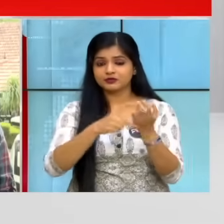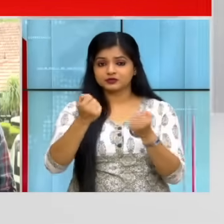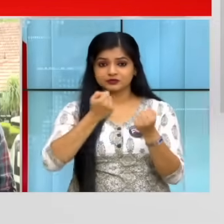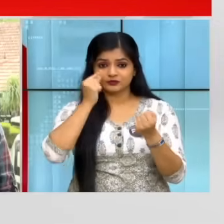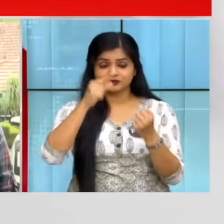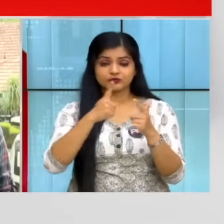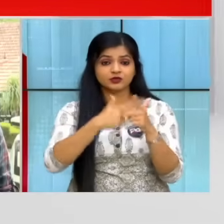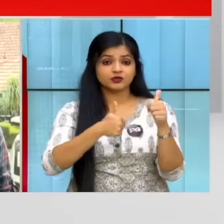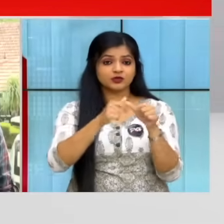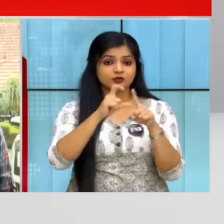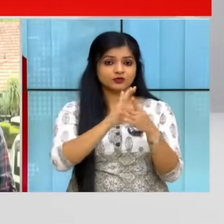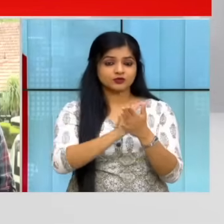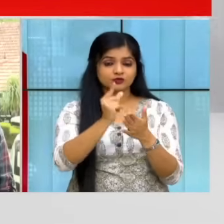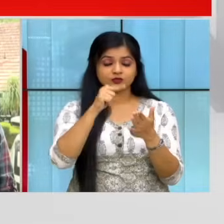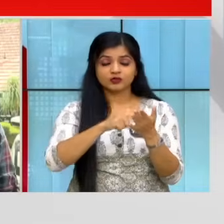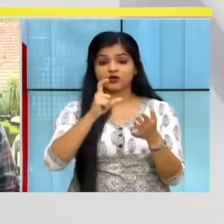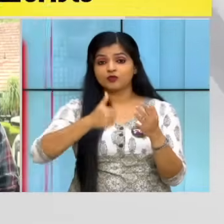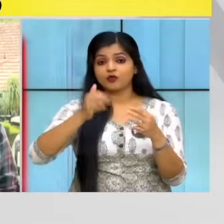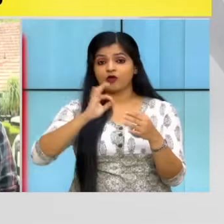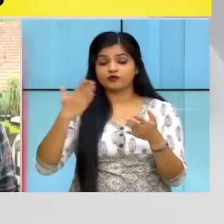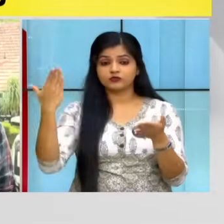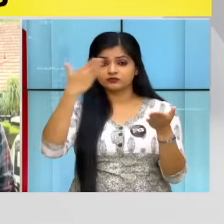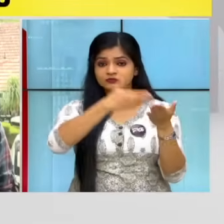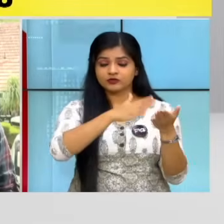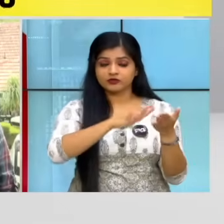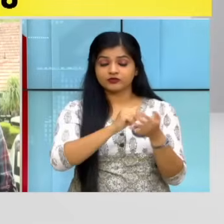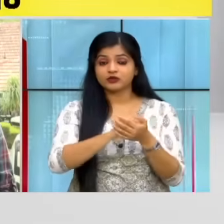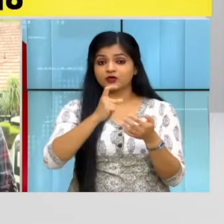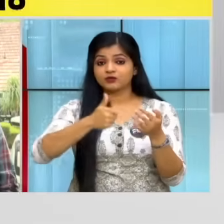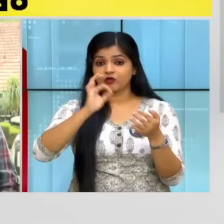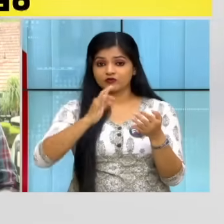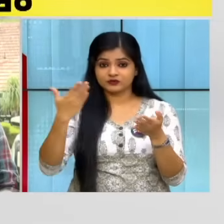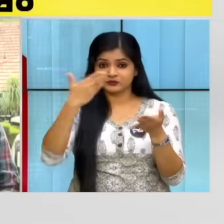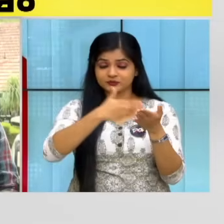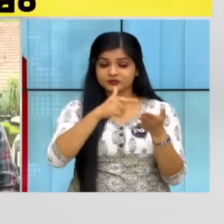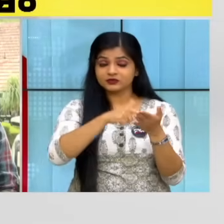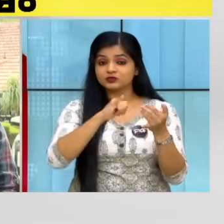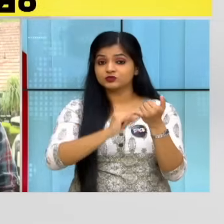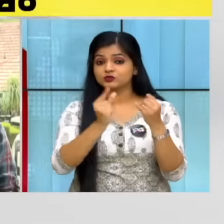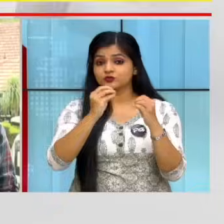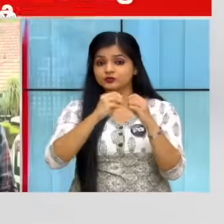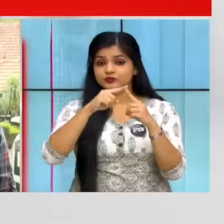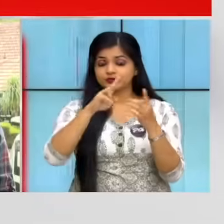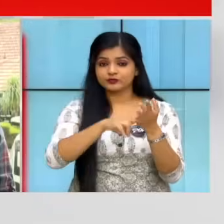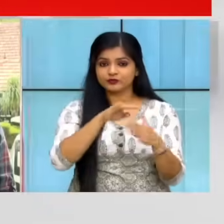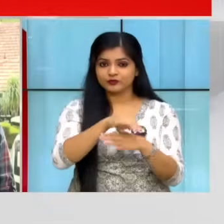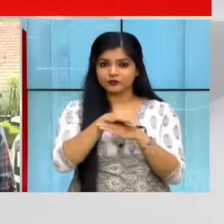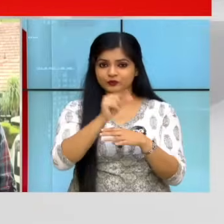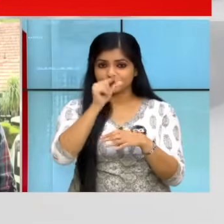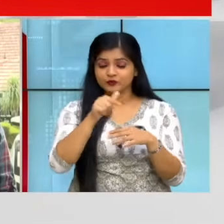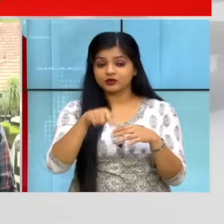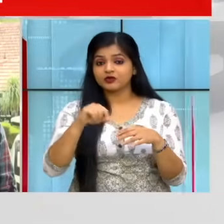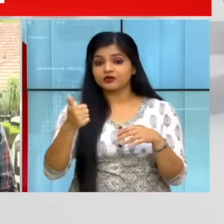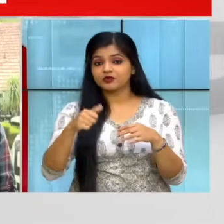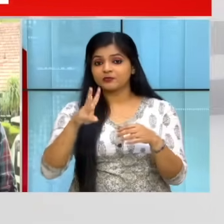പോലീസ് കമ്മീഷണർ ഓഫീസിലേക്ക് എത്തിച്ചത്. ഈ കമ്മീഷണർ ഓഫീസിൽ എത്തിച്ച നിലവിൽ ഈ സുബിൻ്റെയും ഒപ്പം ലാൽ സജീവിൻ്റെയും ഒപ്പം ഇരുത്തി